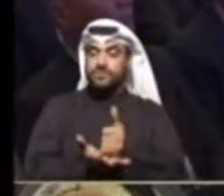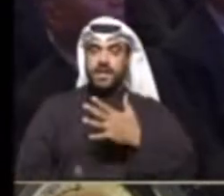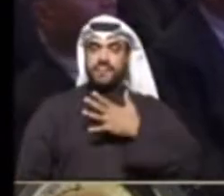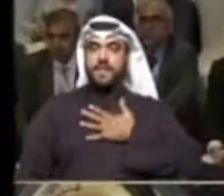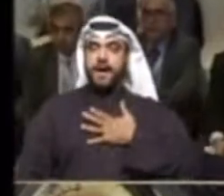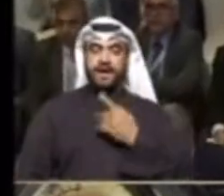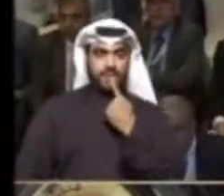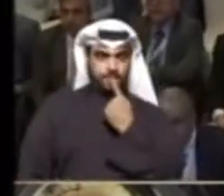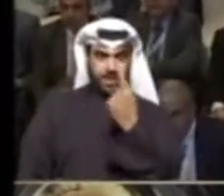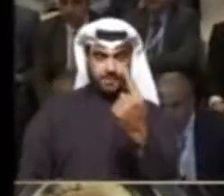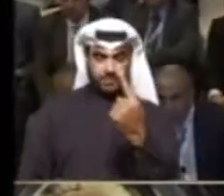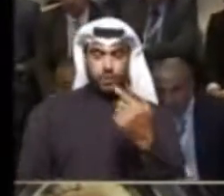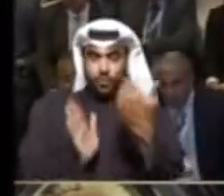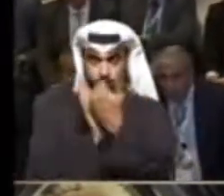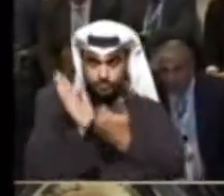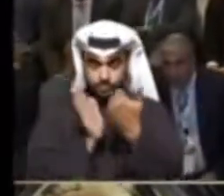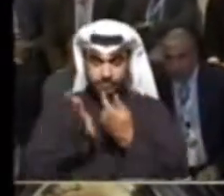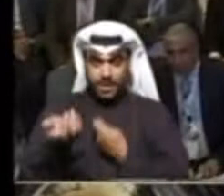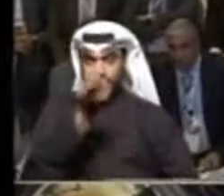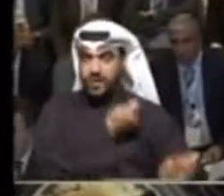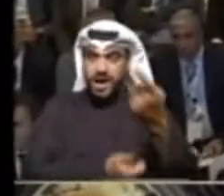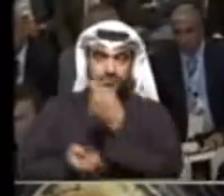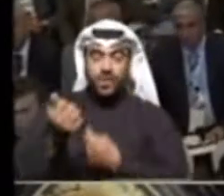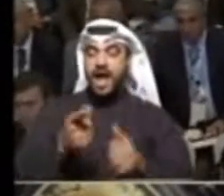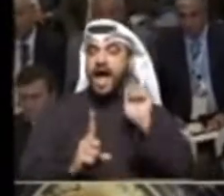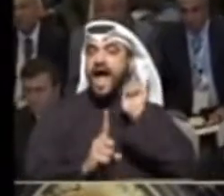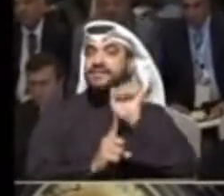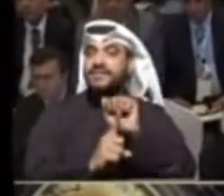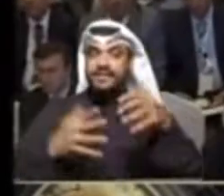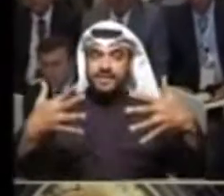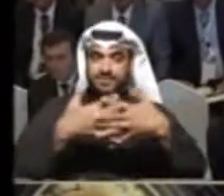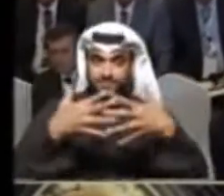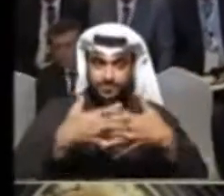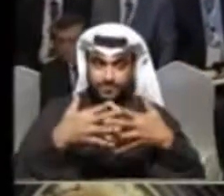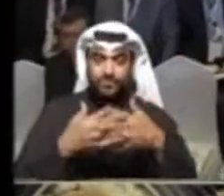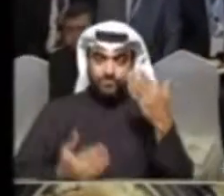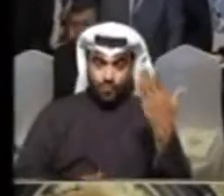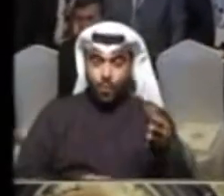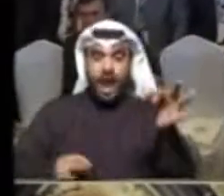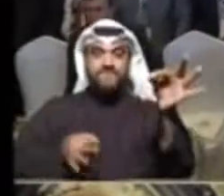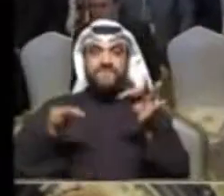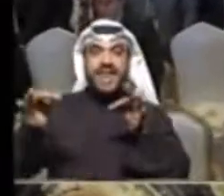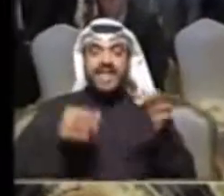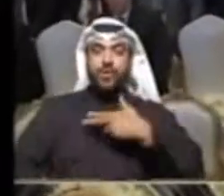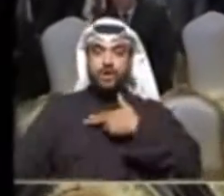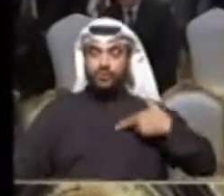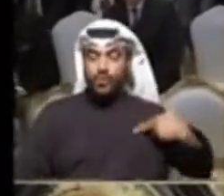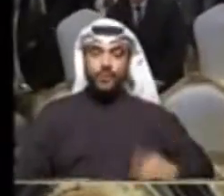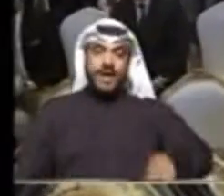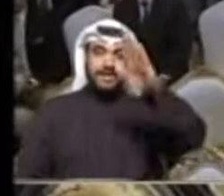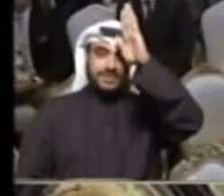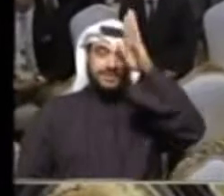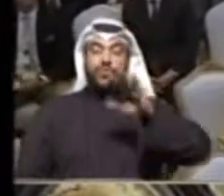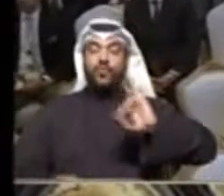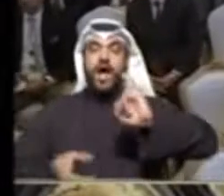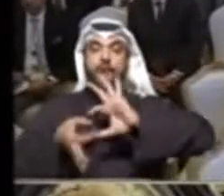المسبوقة والاختصاص من القيادات الإدارية والفنية في العراق وفي العديد من